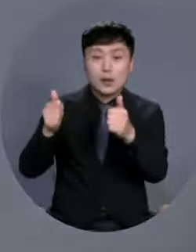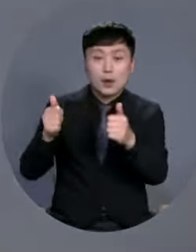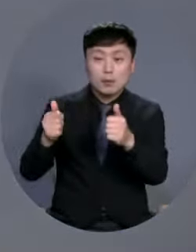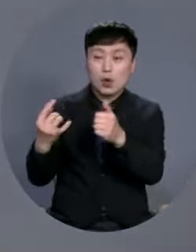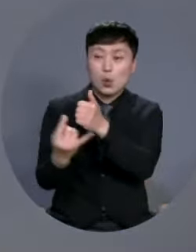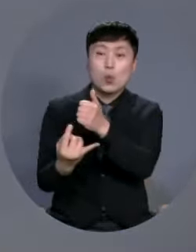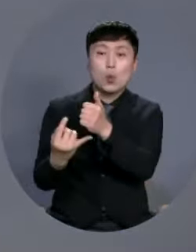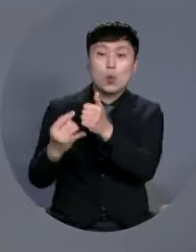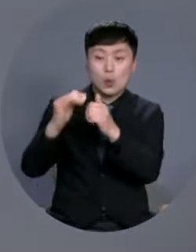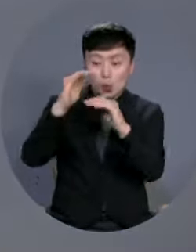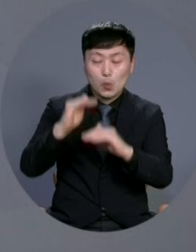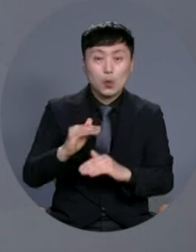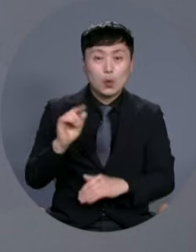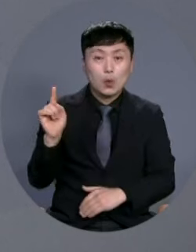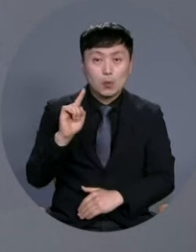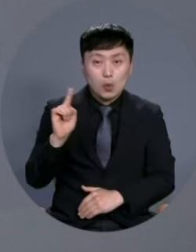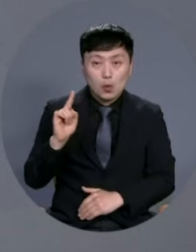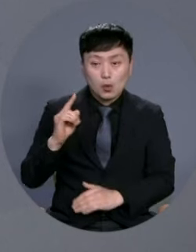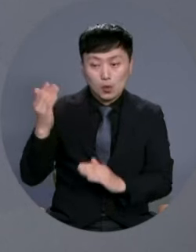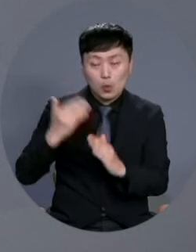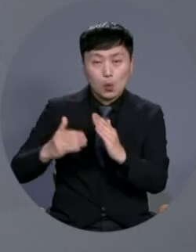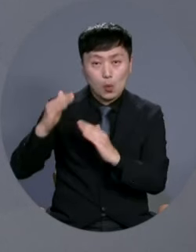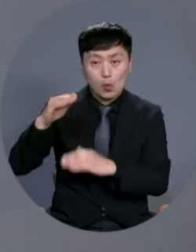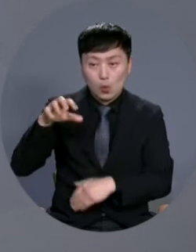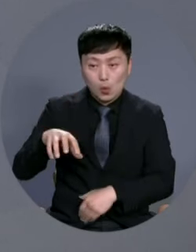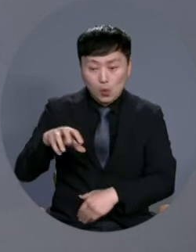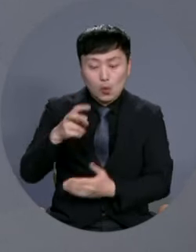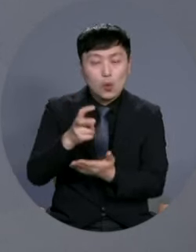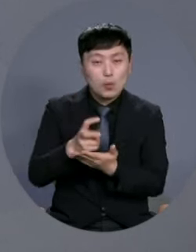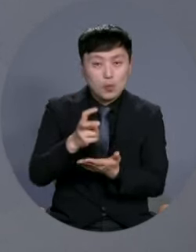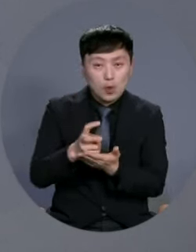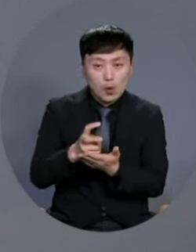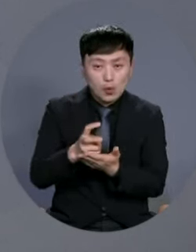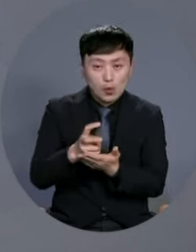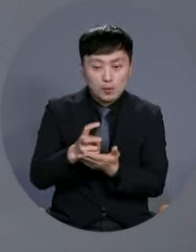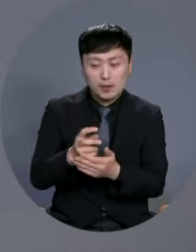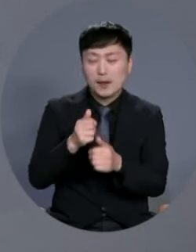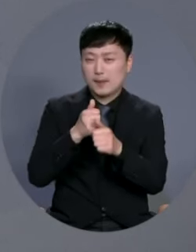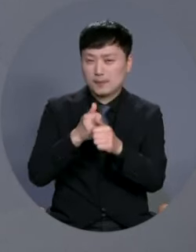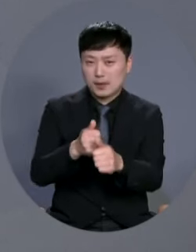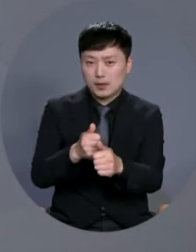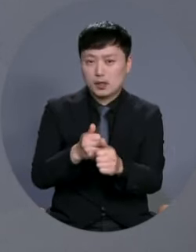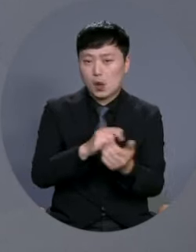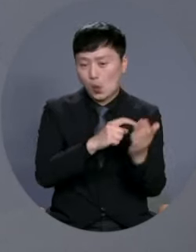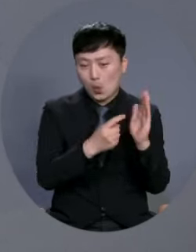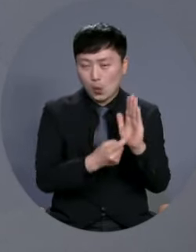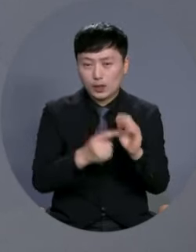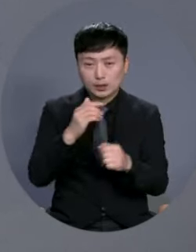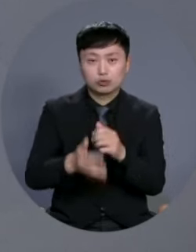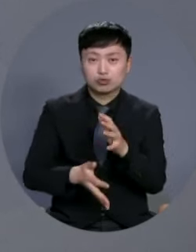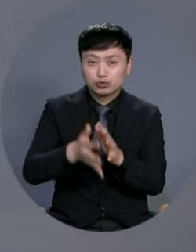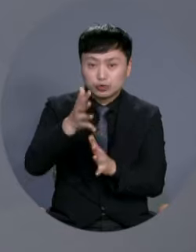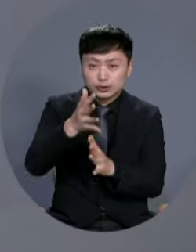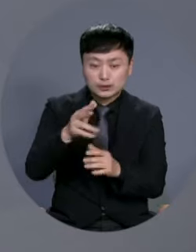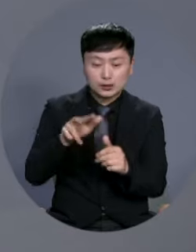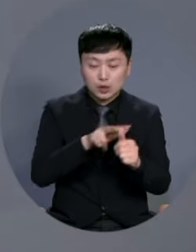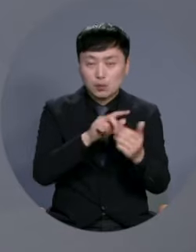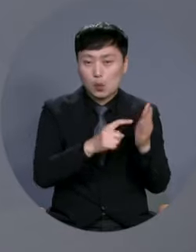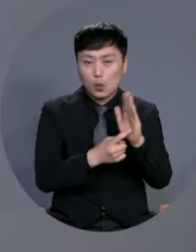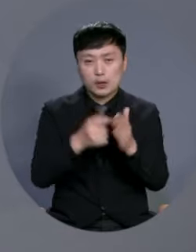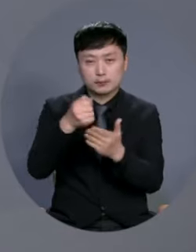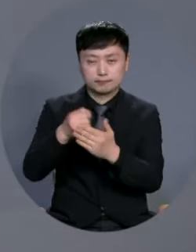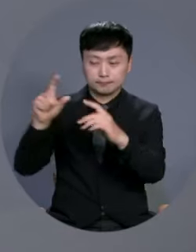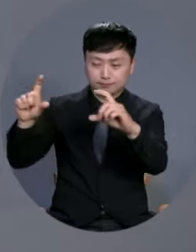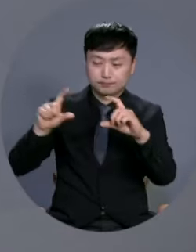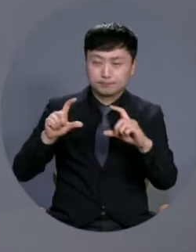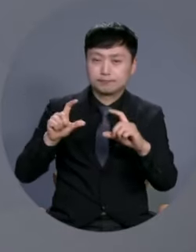중앙행정심판위원회는 해당 내용은 공공기관의 정보 공개에 관한 법률의 비공개 대상이 아니라면서 대구시가 정보를 공개하라고